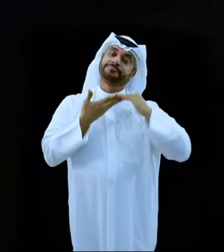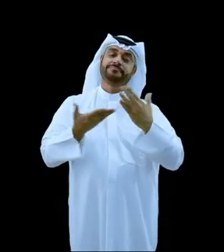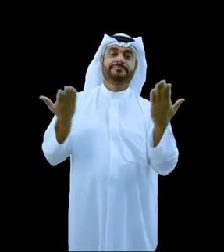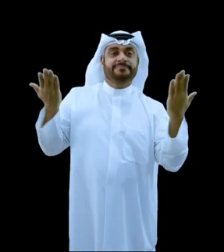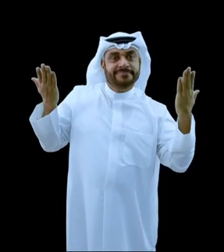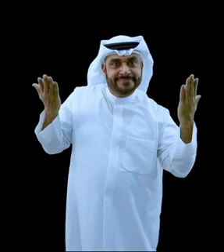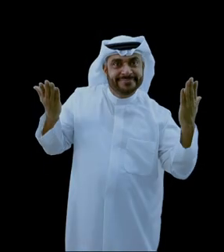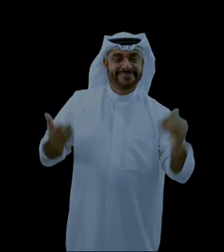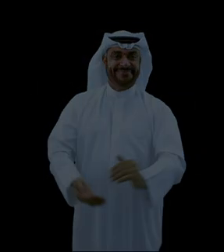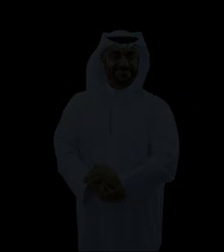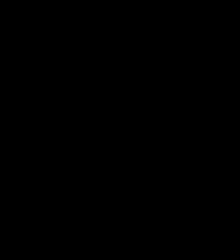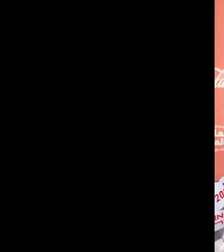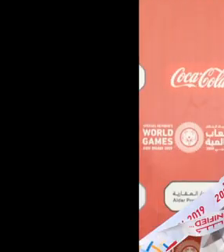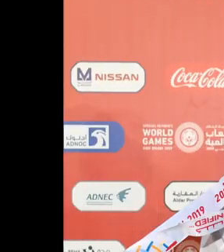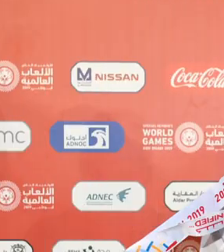العالمين.